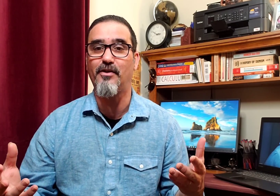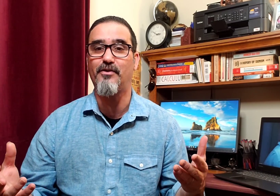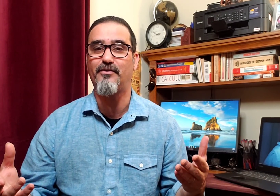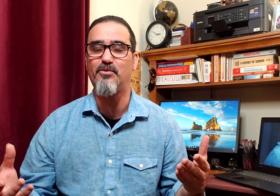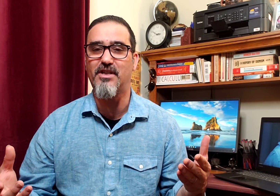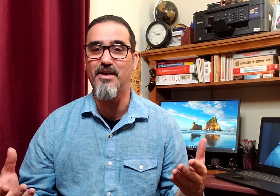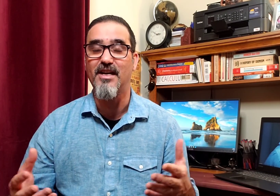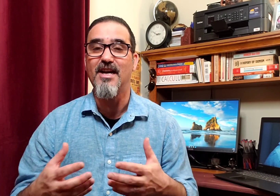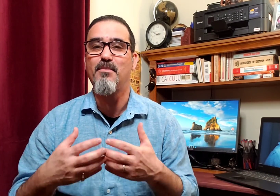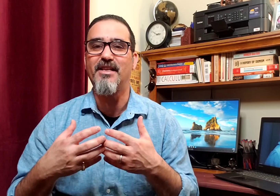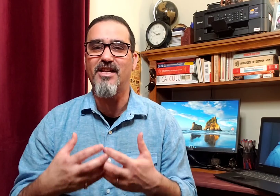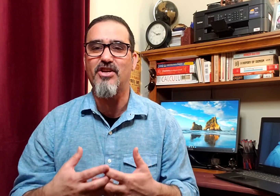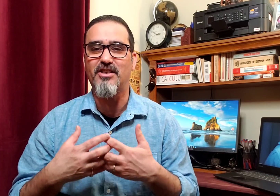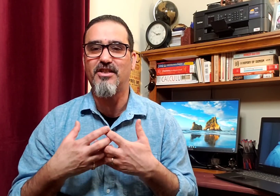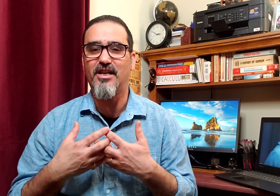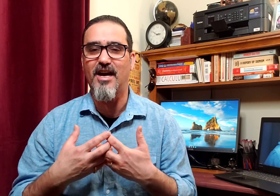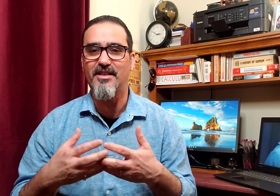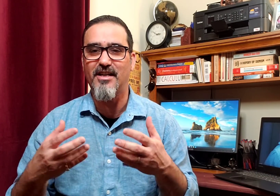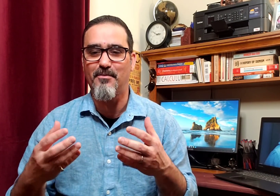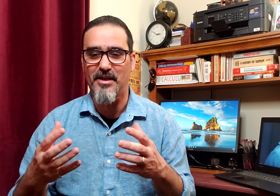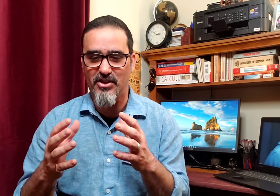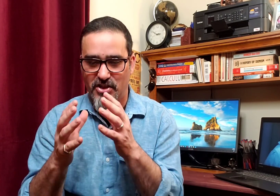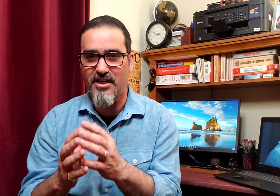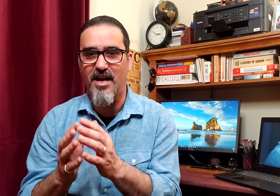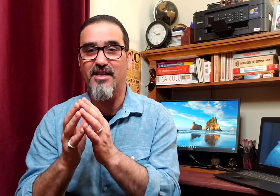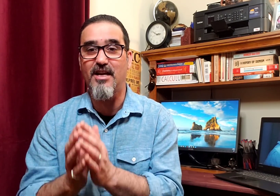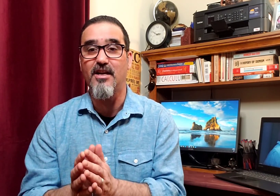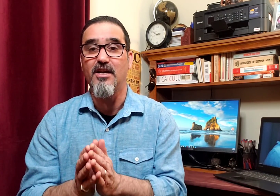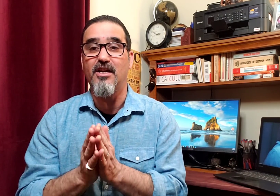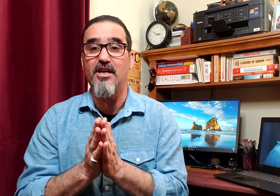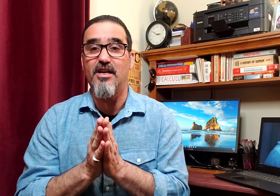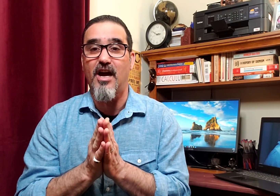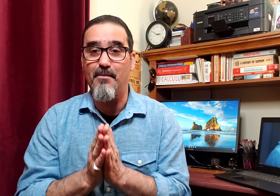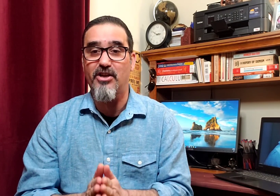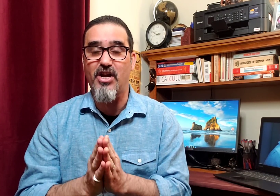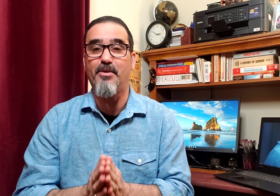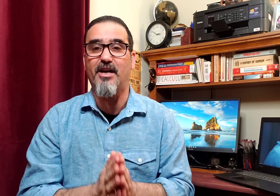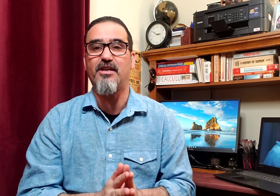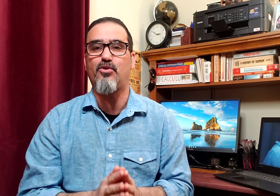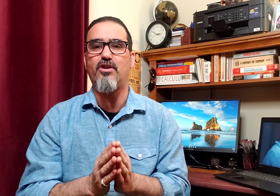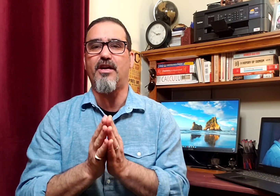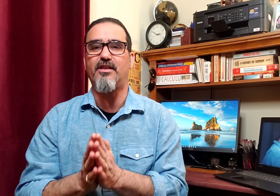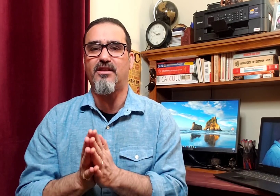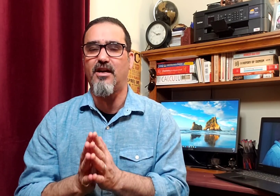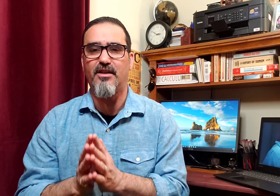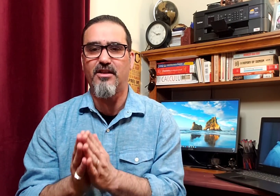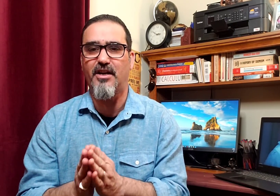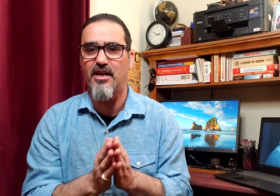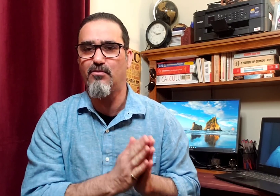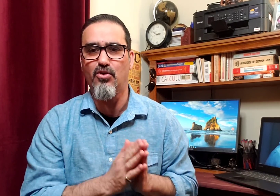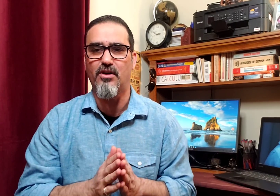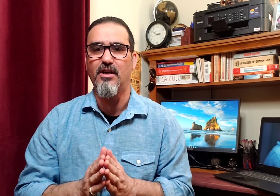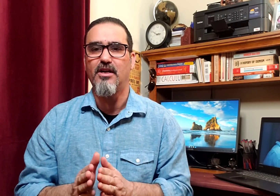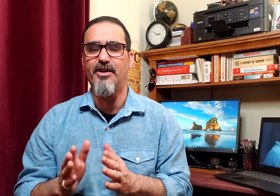طحن في المستعمر. ما عندناش ما عندناش ذكرى ديال عمل شعبي عظيم. كل عندنا